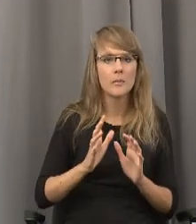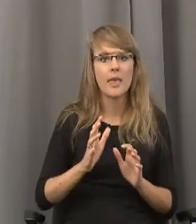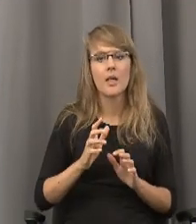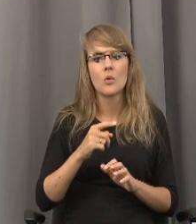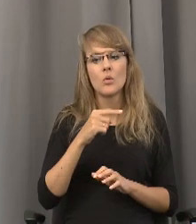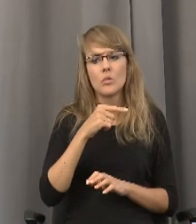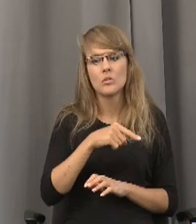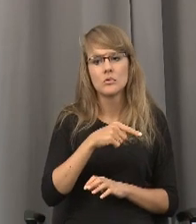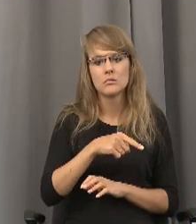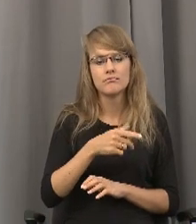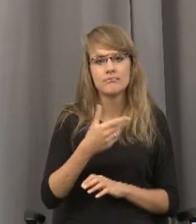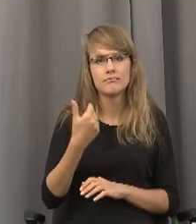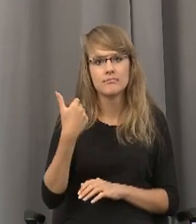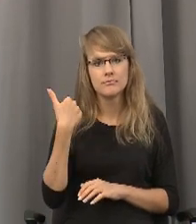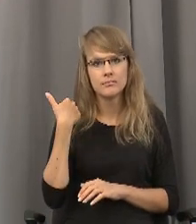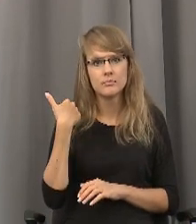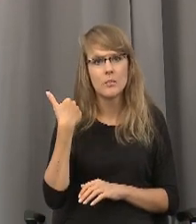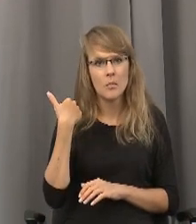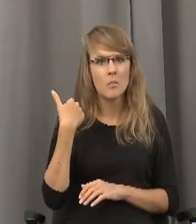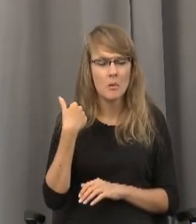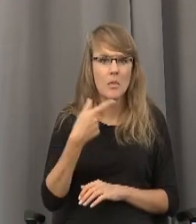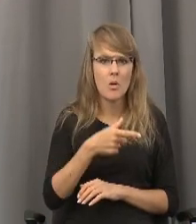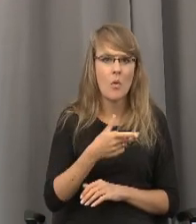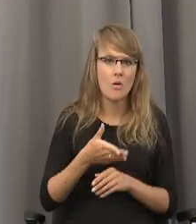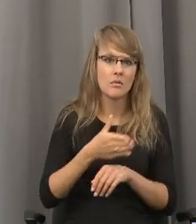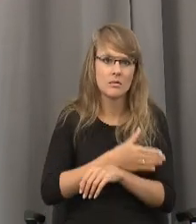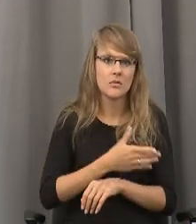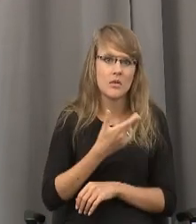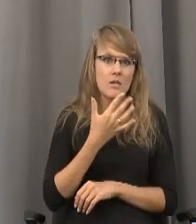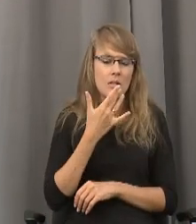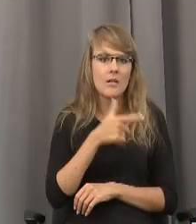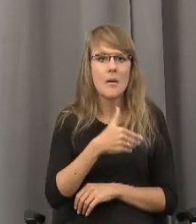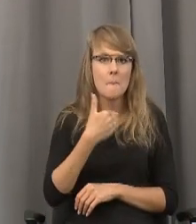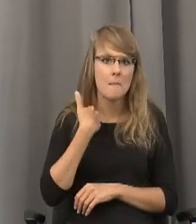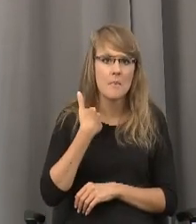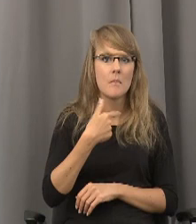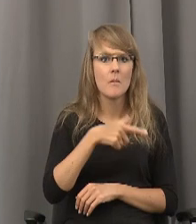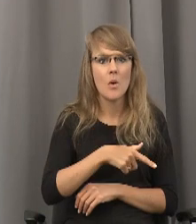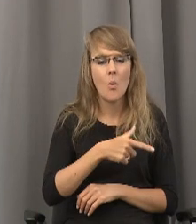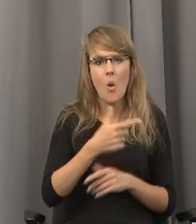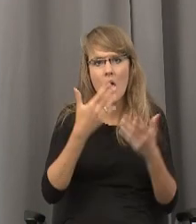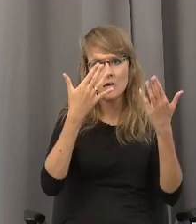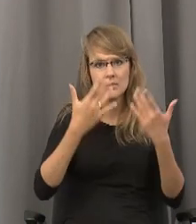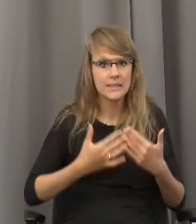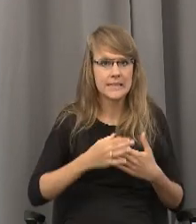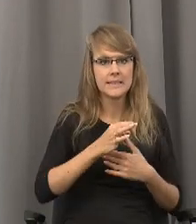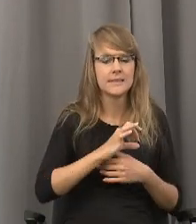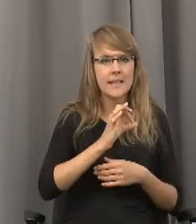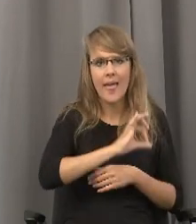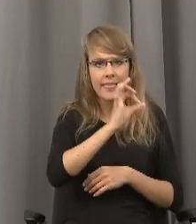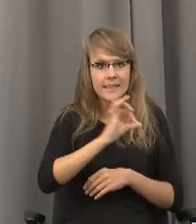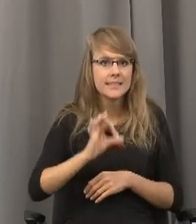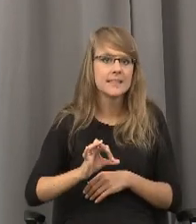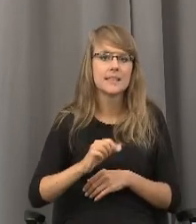wyniku wypalenia się, także była o tym mowa, także w pokazaniu tych statystyk, jak po jakimś okresie opieki nad chorym